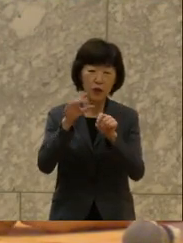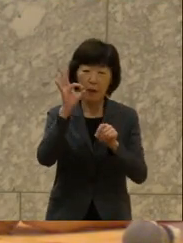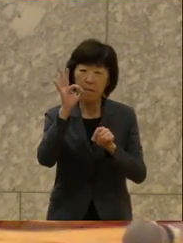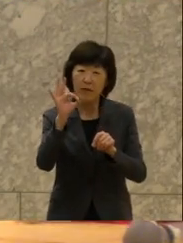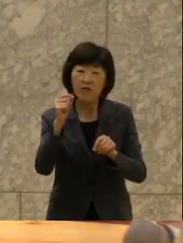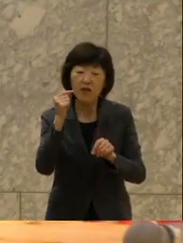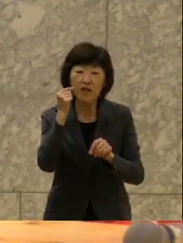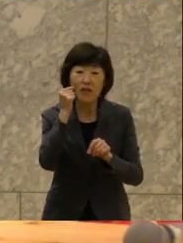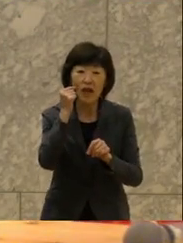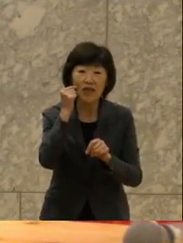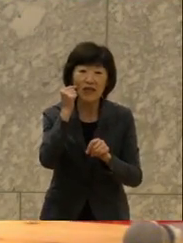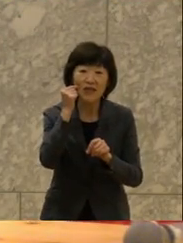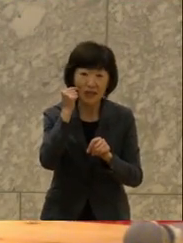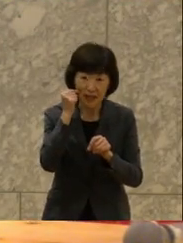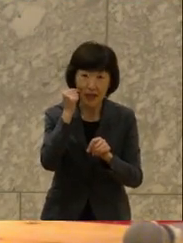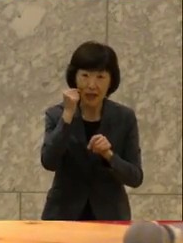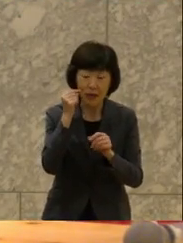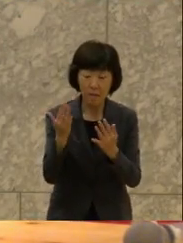だったり